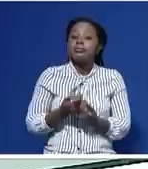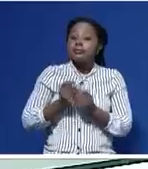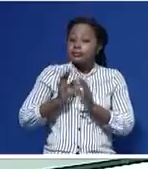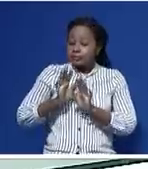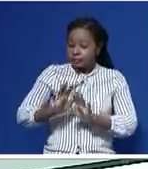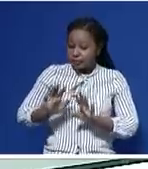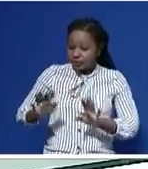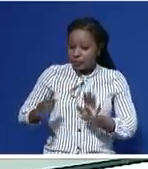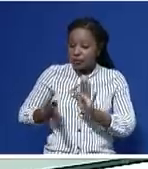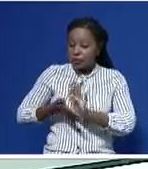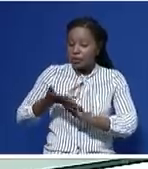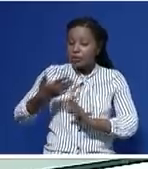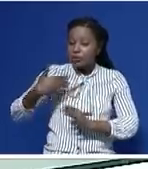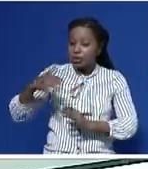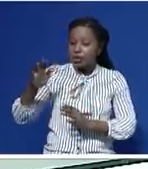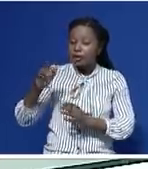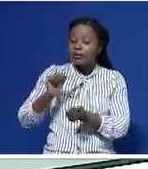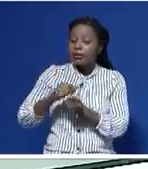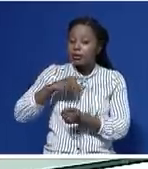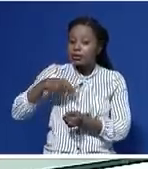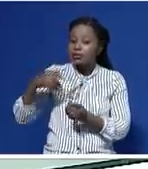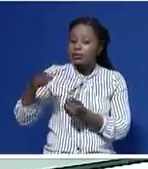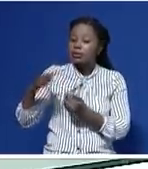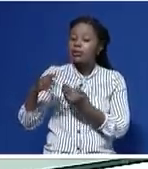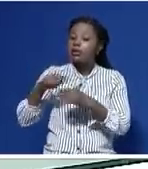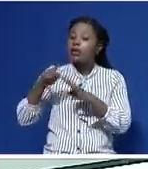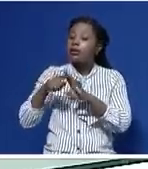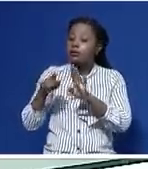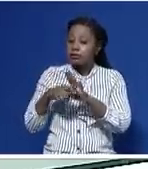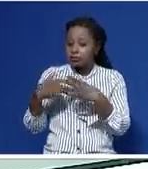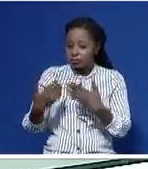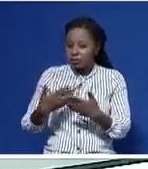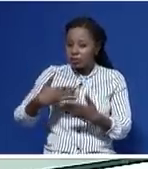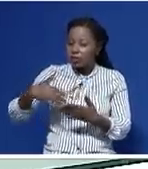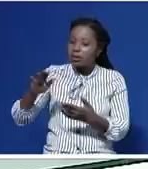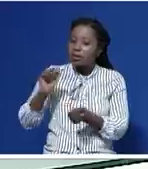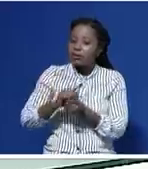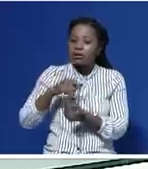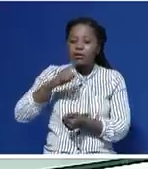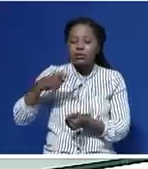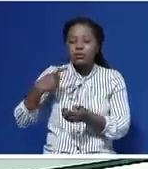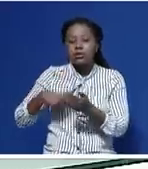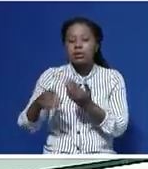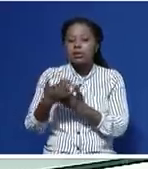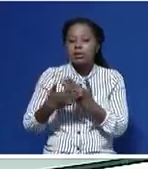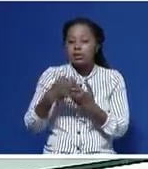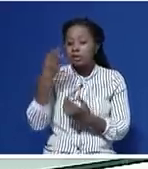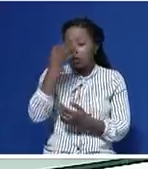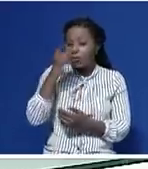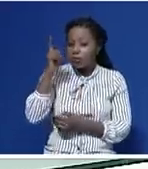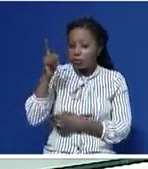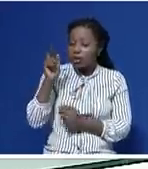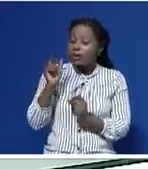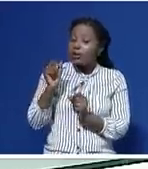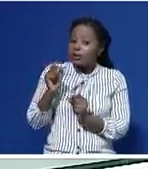tumeanza kupeleka bidhaa zetu nje ya bara la Afrika. Kwa sasa tumeanza kupeleka bidhaa zetu katika nchi za Arabuni,